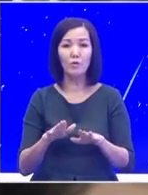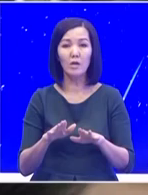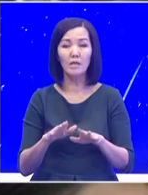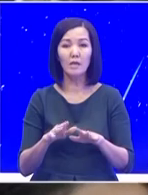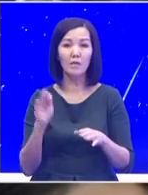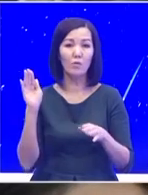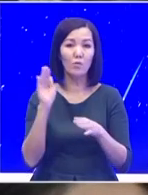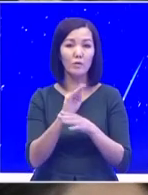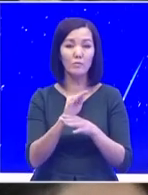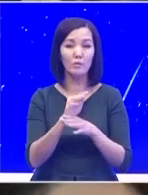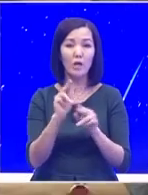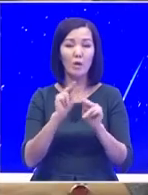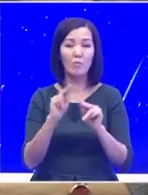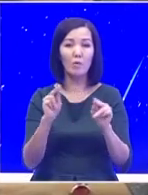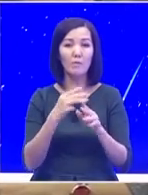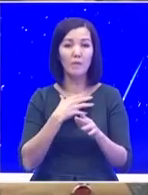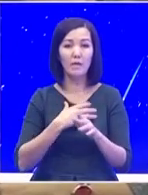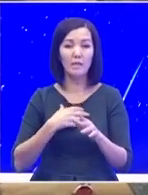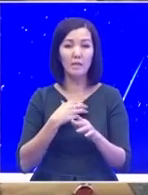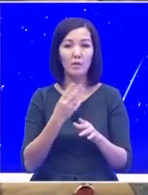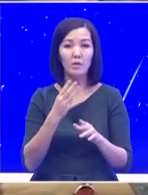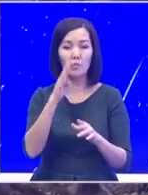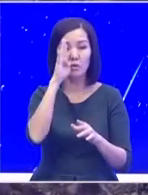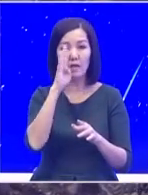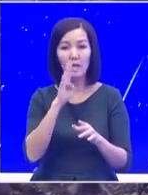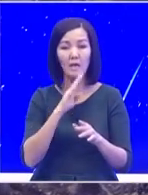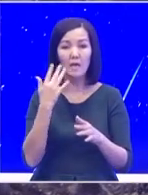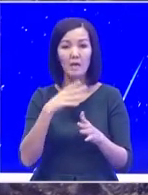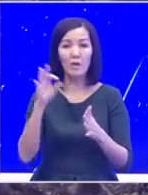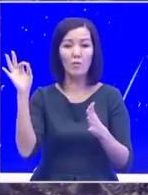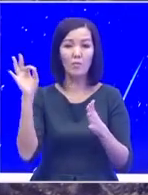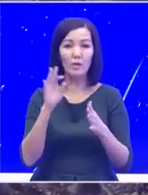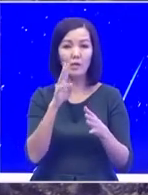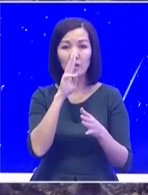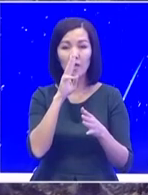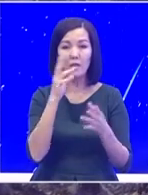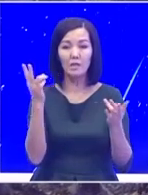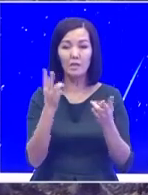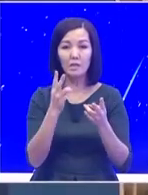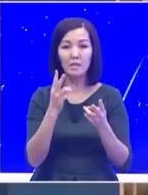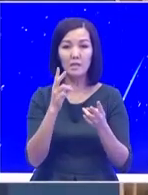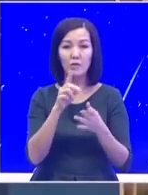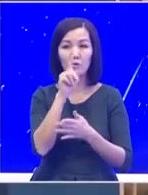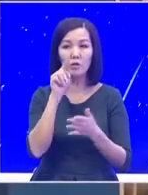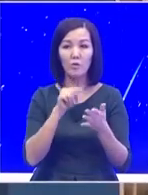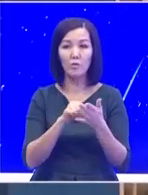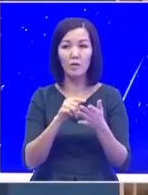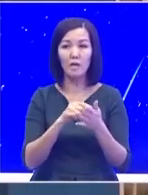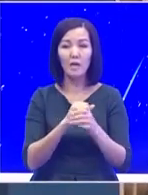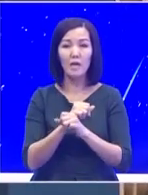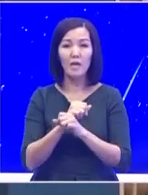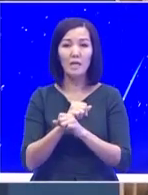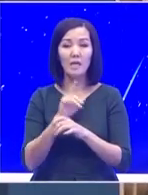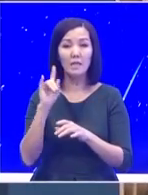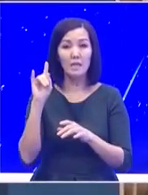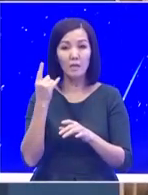алатын мамандар жай алаңдатты. Неге 4 ай бойы 50% ғана жалақы алуы тиіс деп сұрақ қойды. Декреттік демалыс туралы ғана